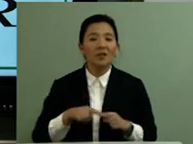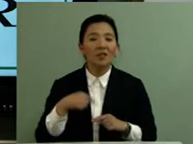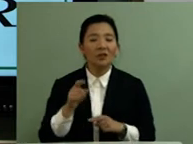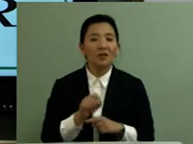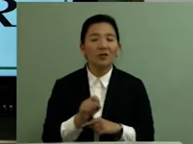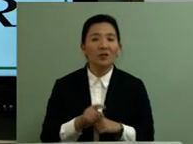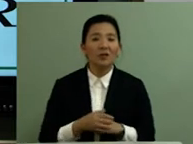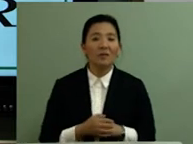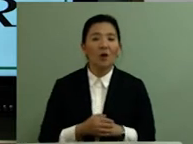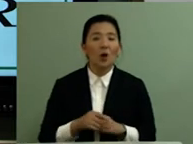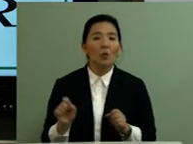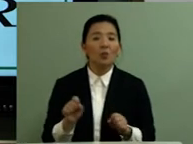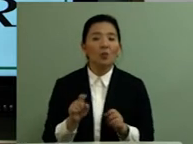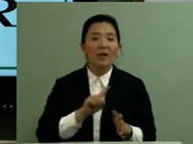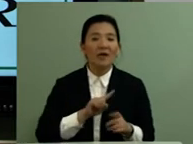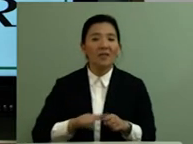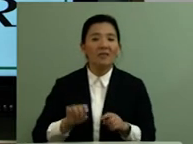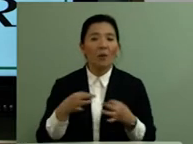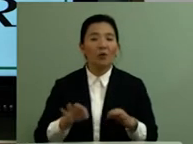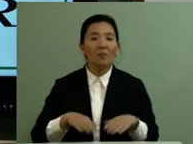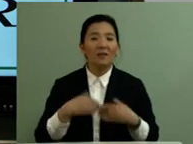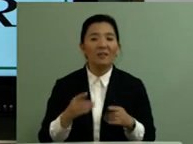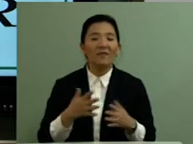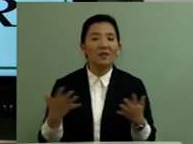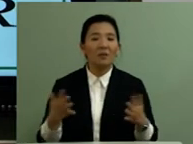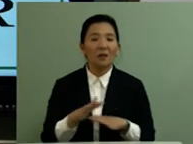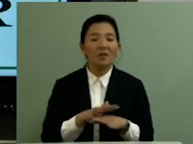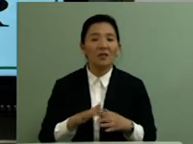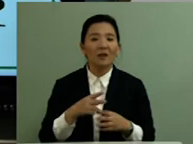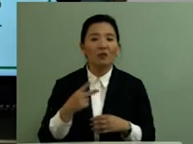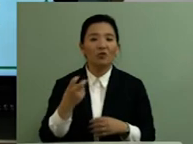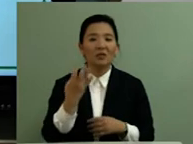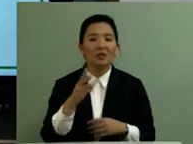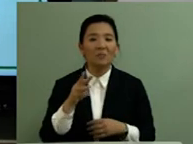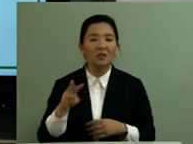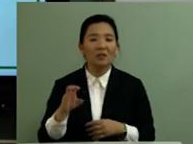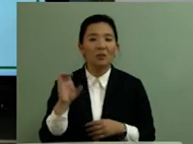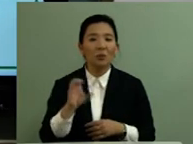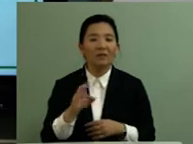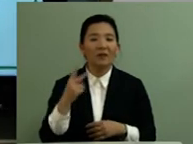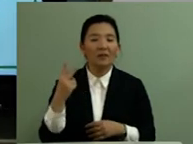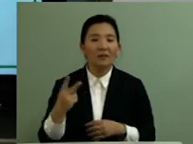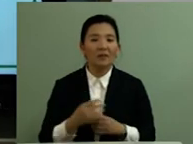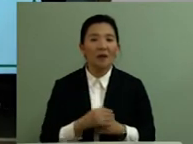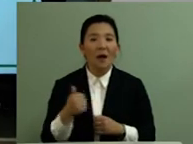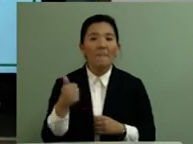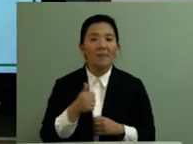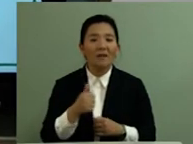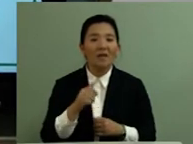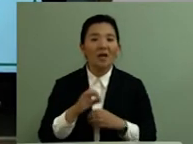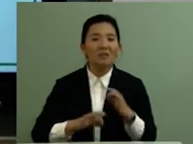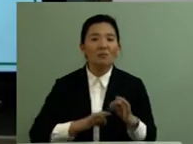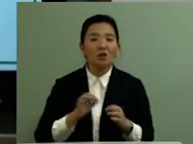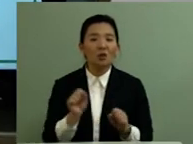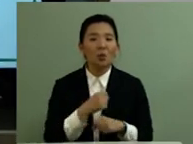Следующая задача. Ускорение свободного падения в некоторой планете равно 14 метров в секунду в квадрате. Первая